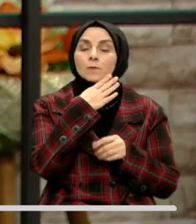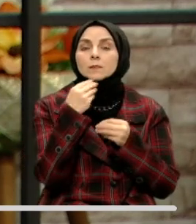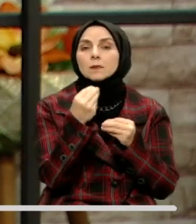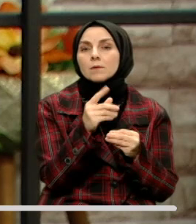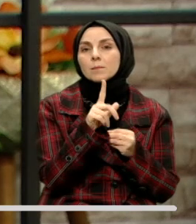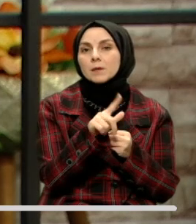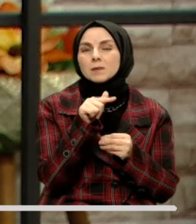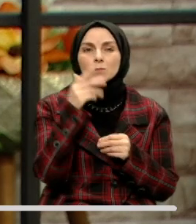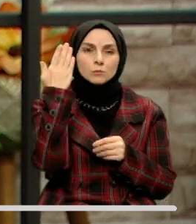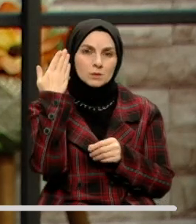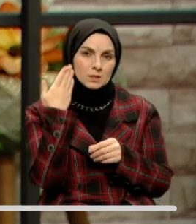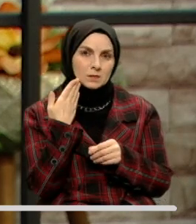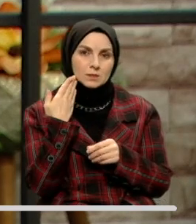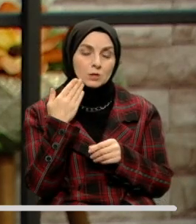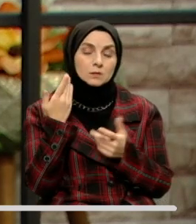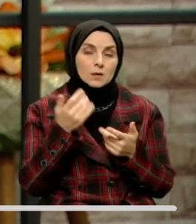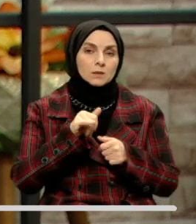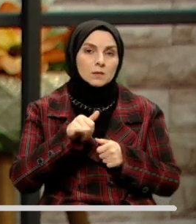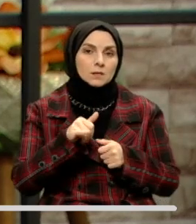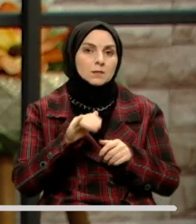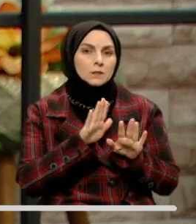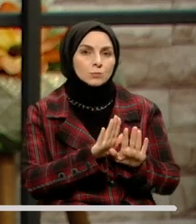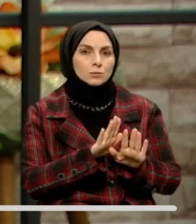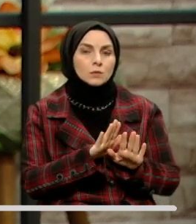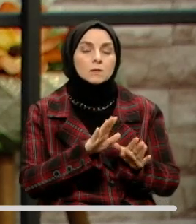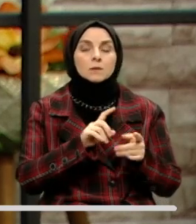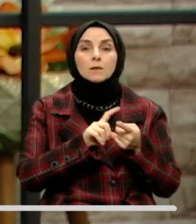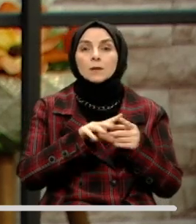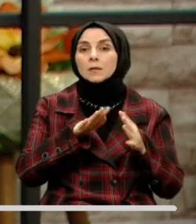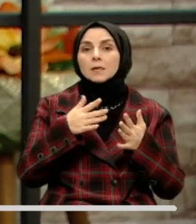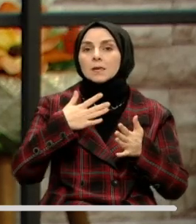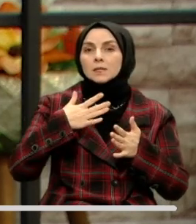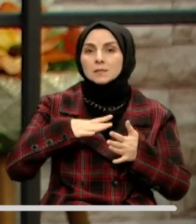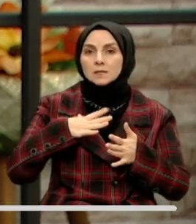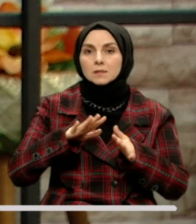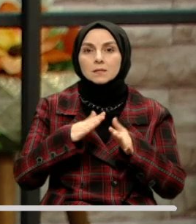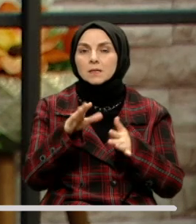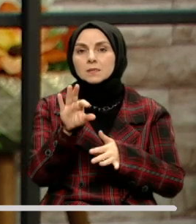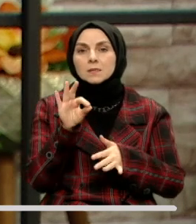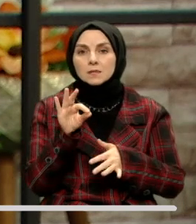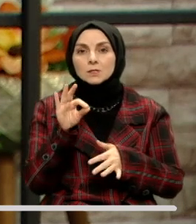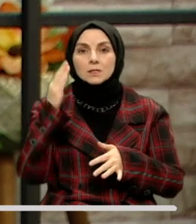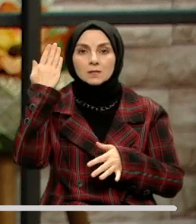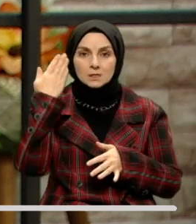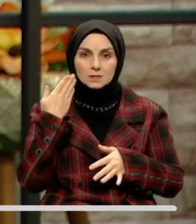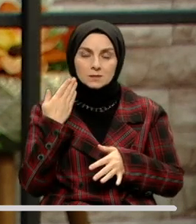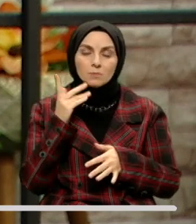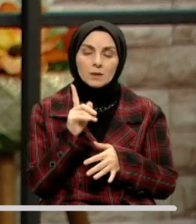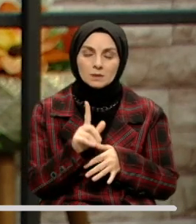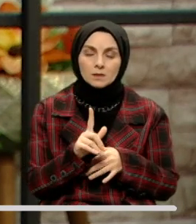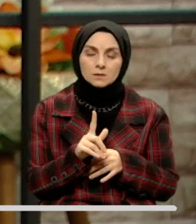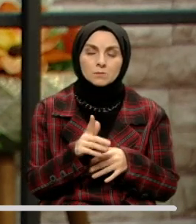yapacağız birbirimizin yaşamına. Yanında yakında durarak destek olacağız. Ve bu noktada da mümkün